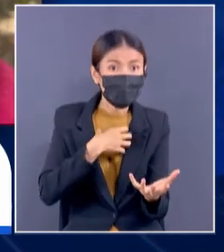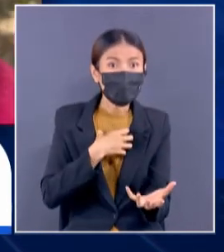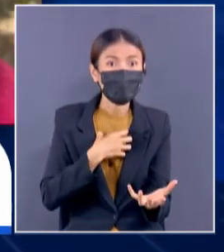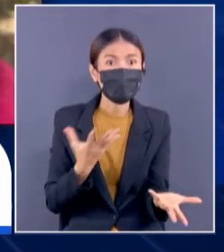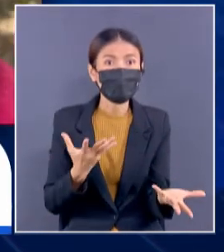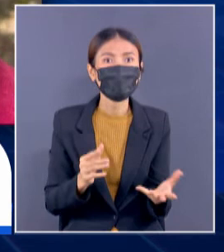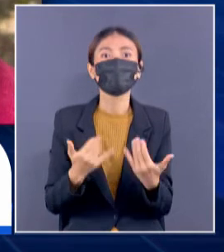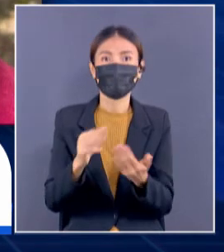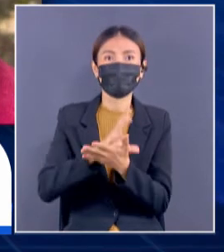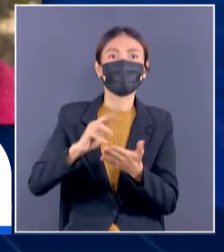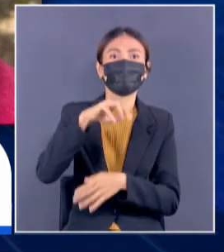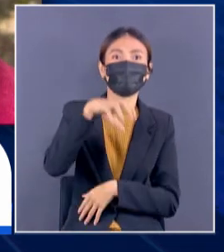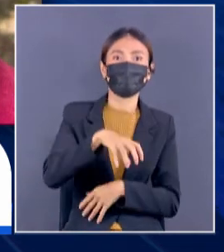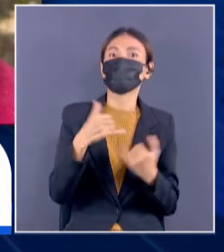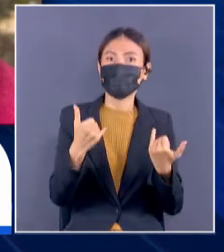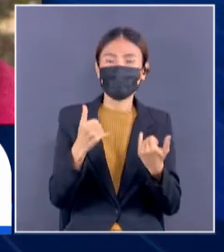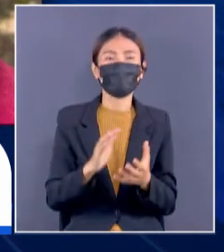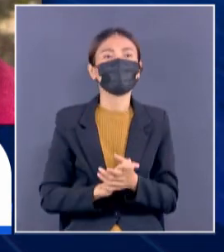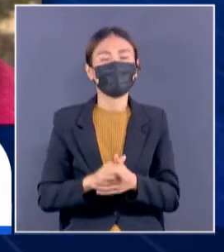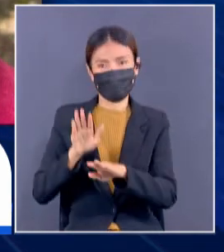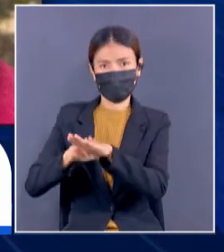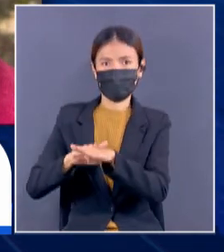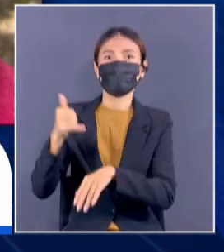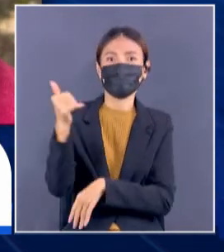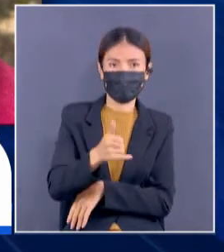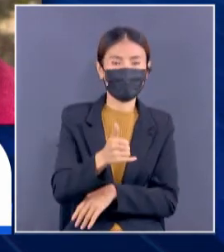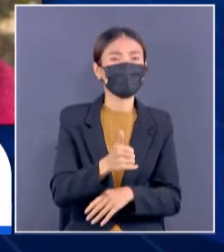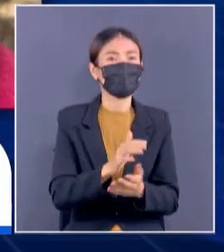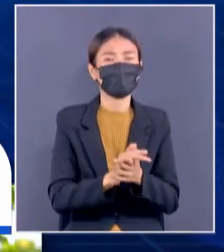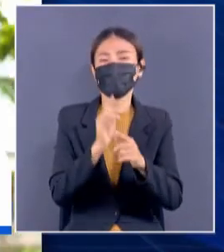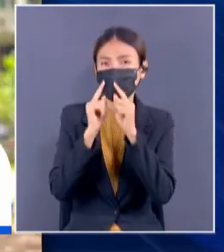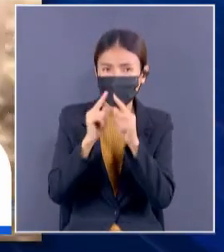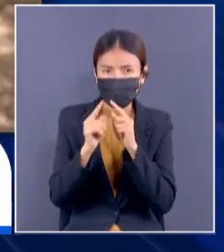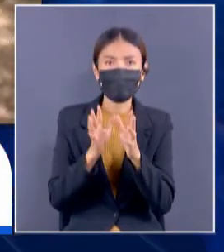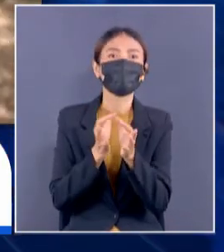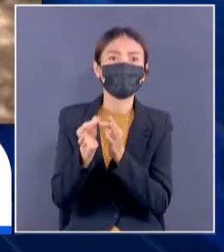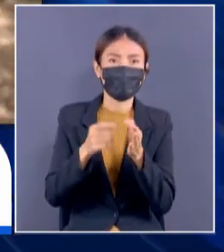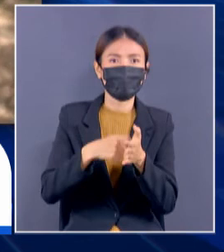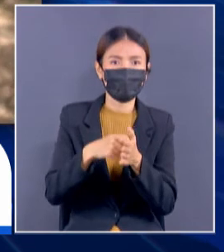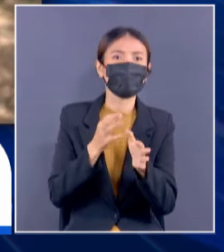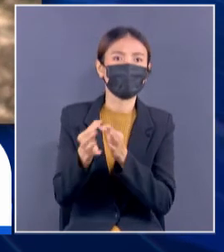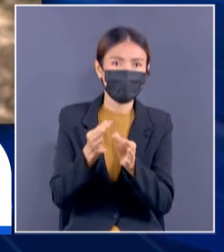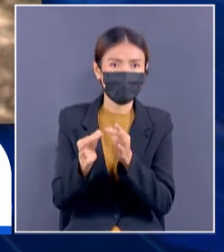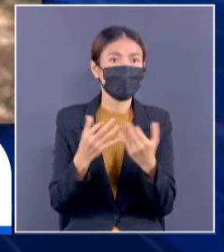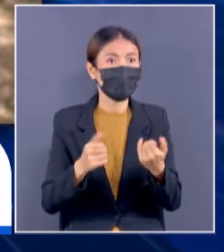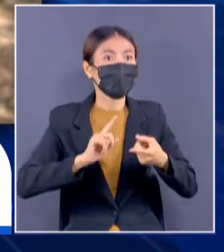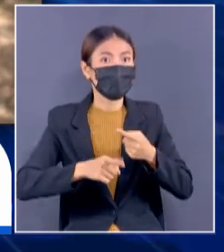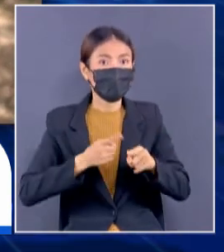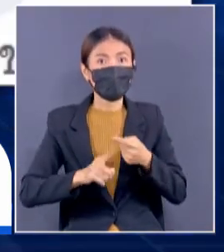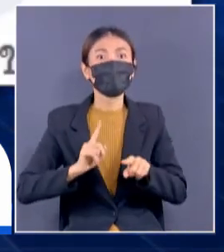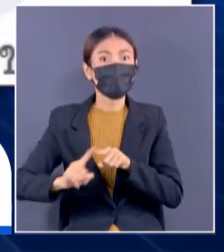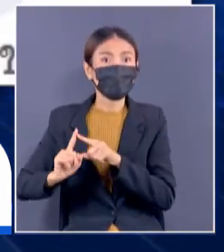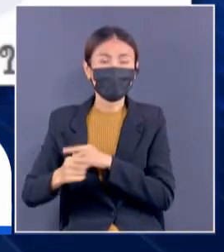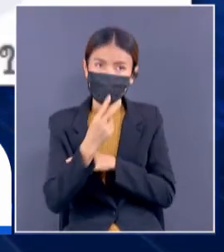กัดล่าสุดก็เรียกเธอเข้าไปทำความเข้าใจและอธิบายเหตุการณ์ที่เกิดขึ้นทั้งหมดนะคะขณะที่เพื่อนๆและชาวเน็ต